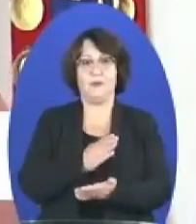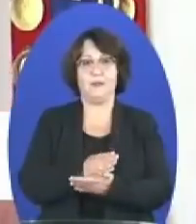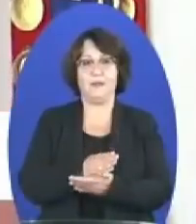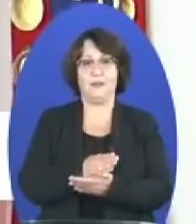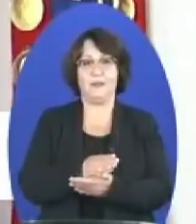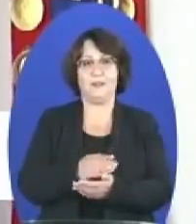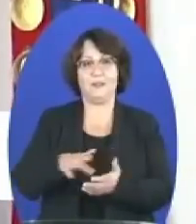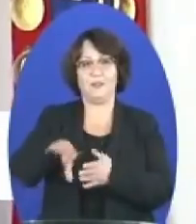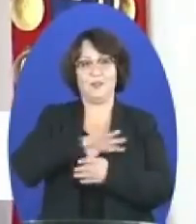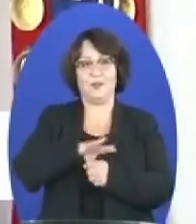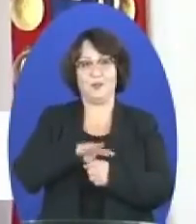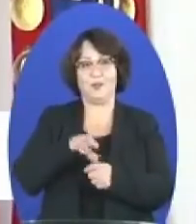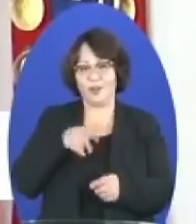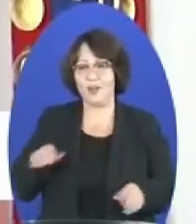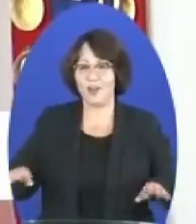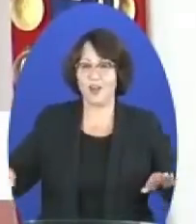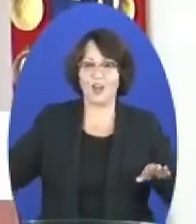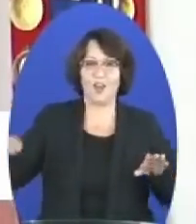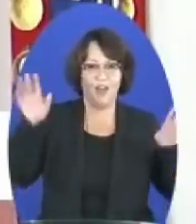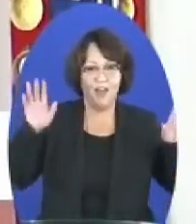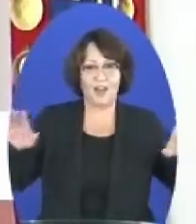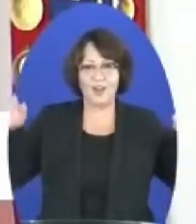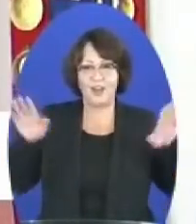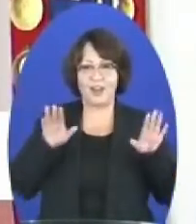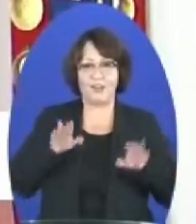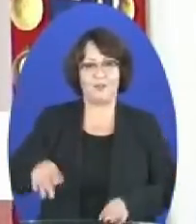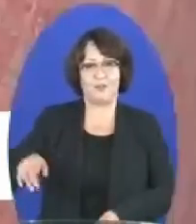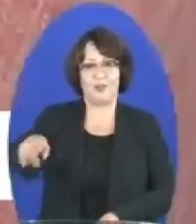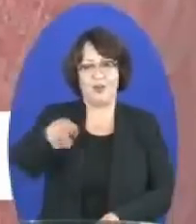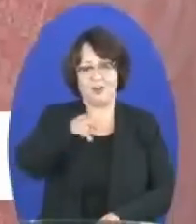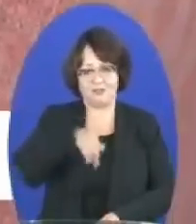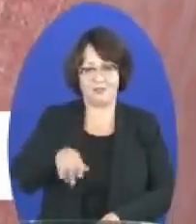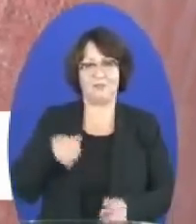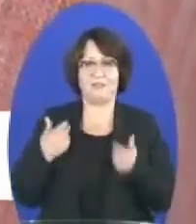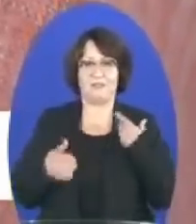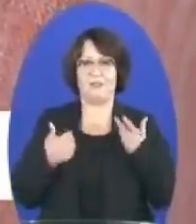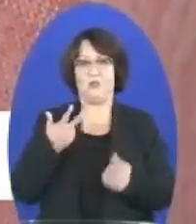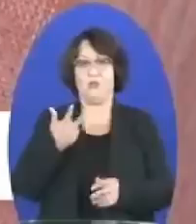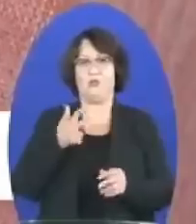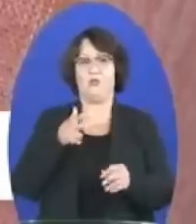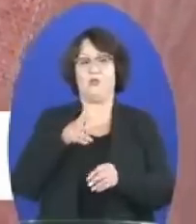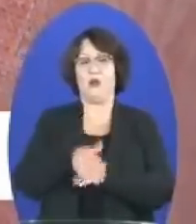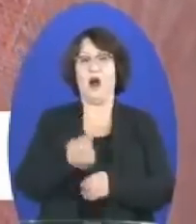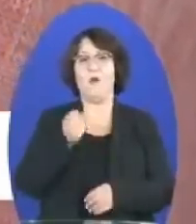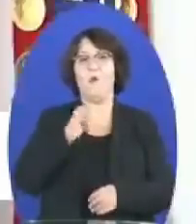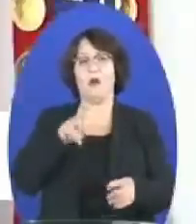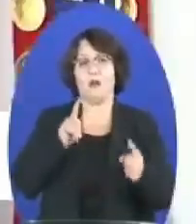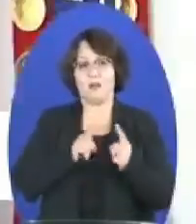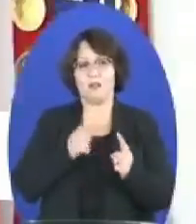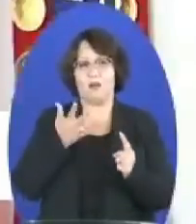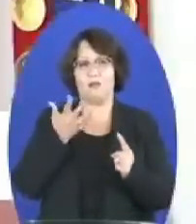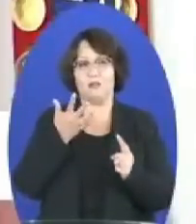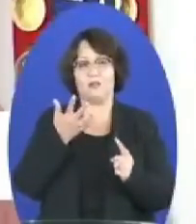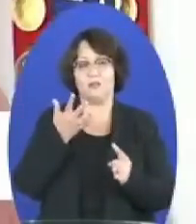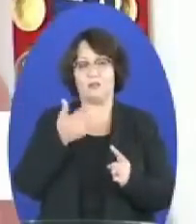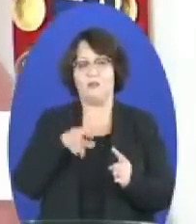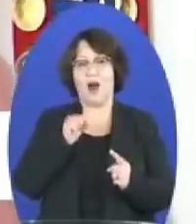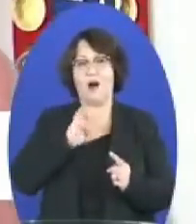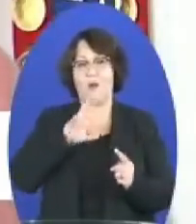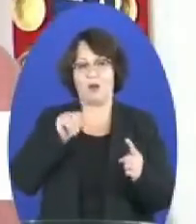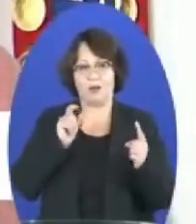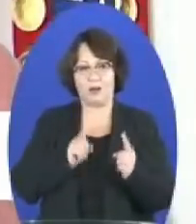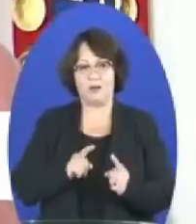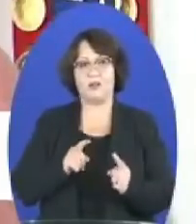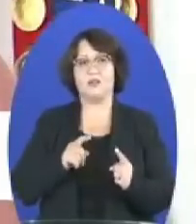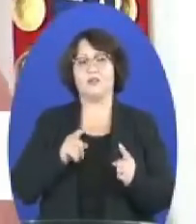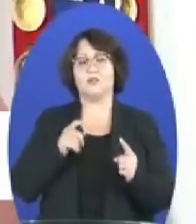тог төрөг үүгд ороод ирсэн. Хэл баярлсан да. 3-ын даваанд аврахтай, 5-ын даваанд аврахтай, 6-ын даваанд бас аврахтай л